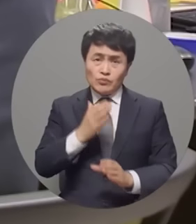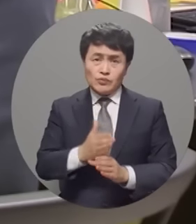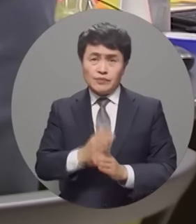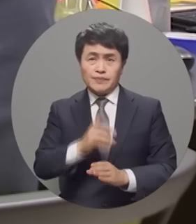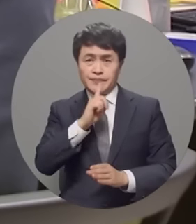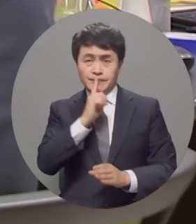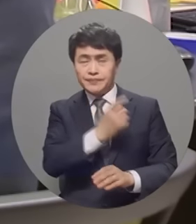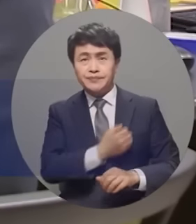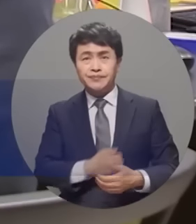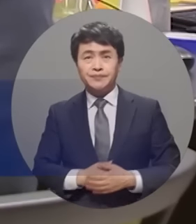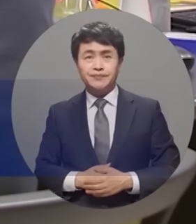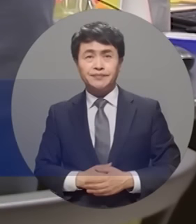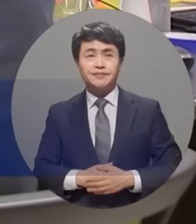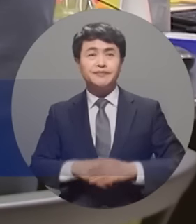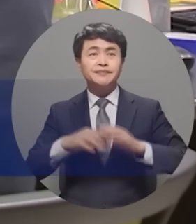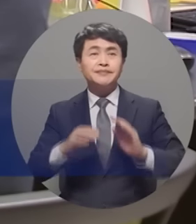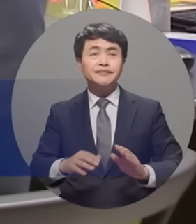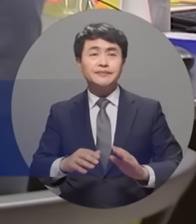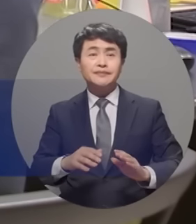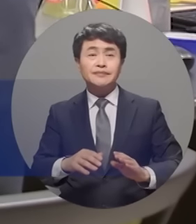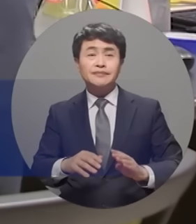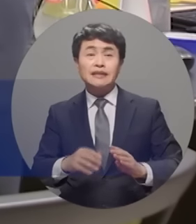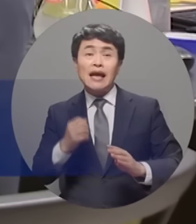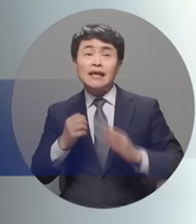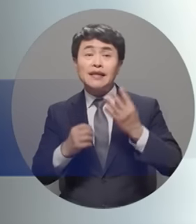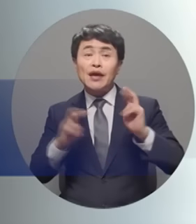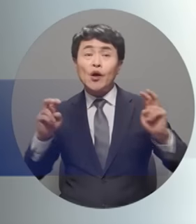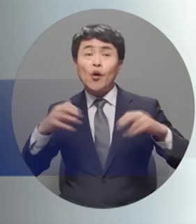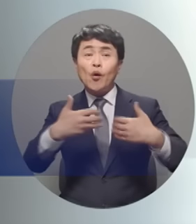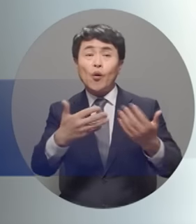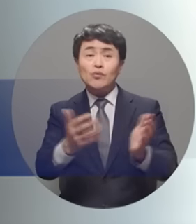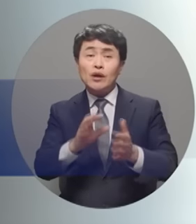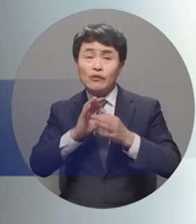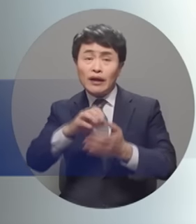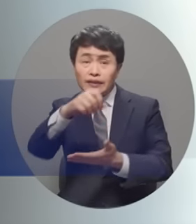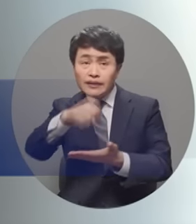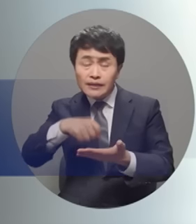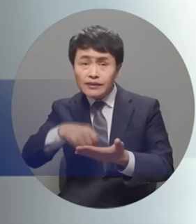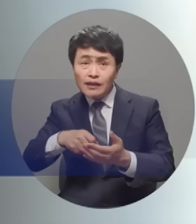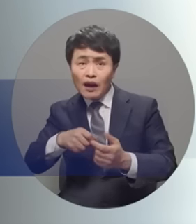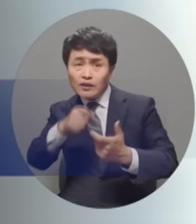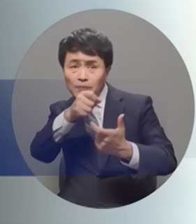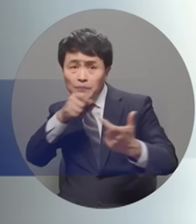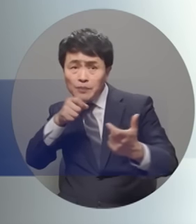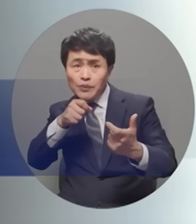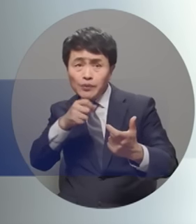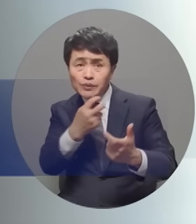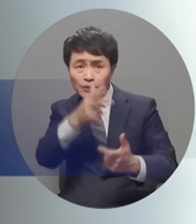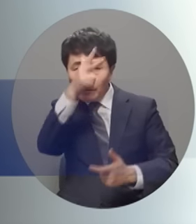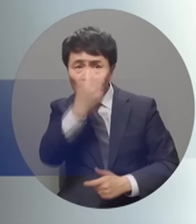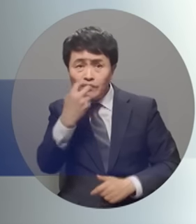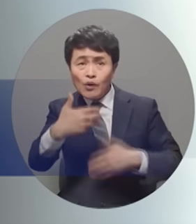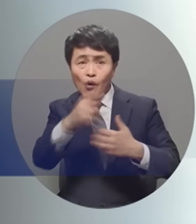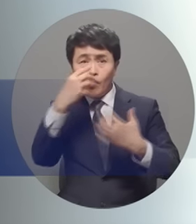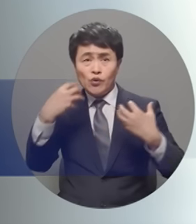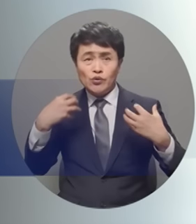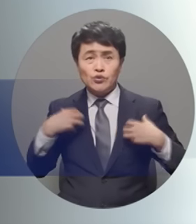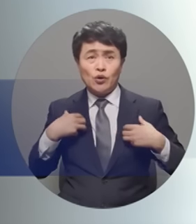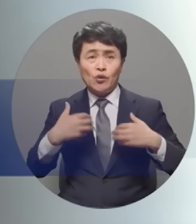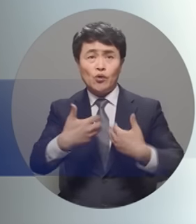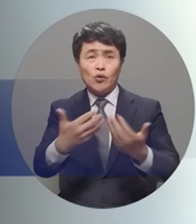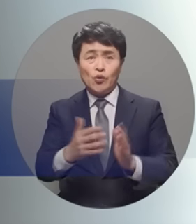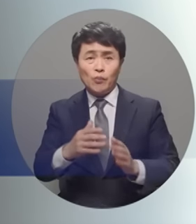지적했습니다. Targeting reporters associated with the at least four media outlets, suing the defamation cases